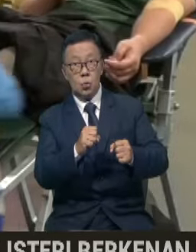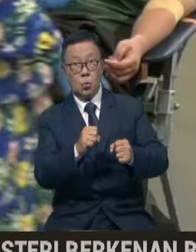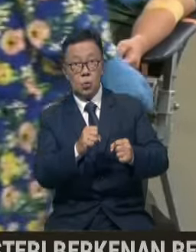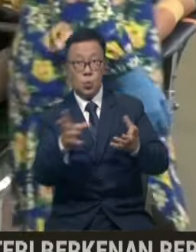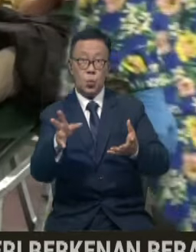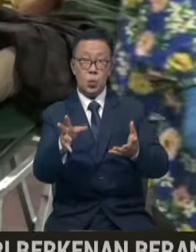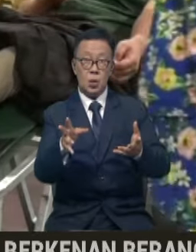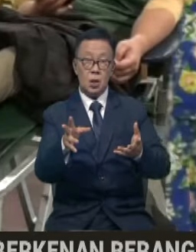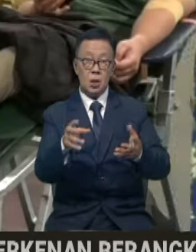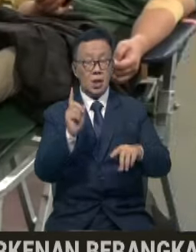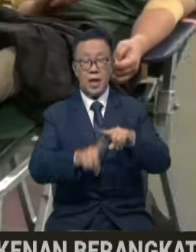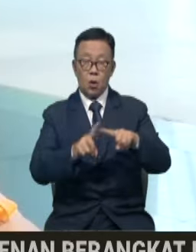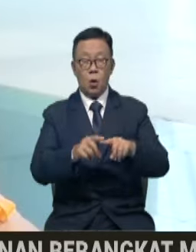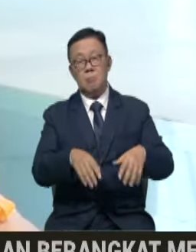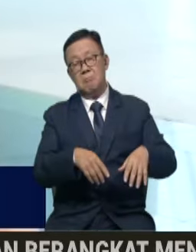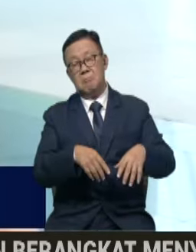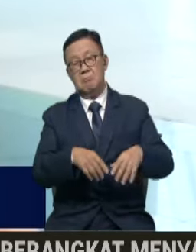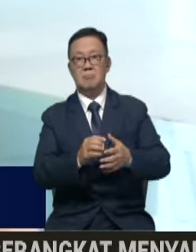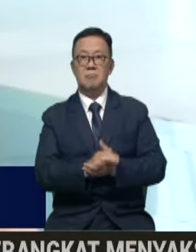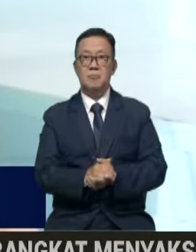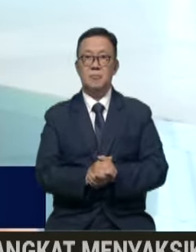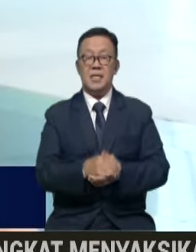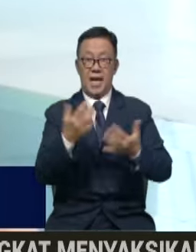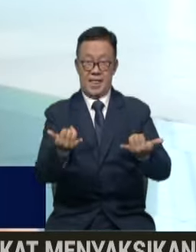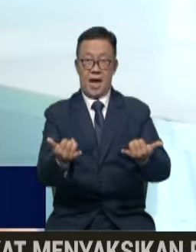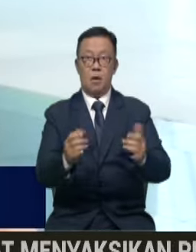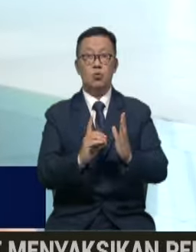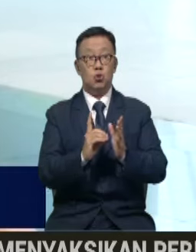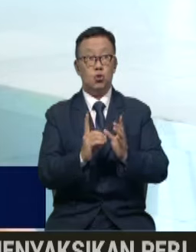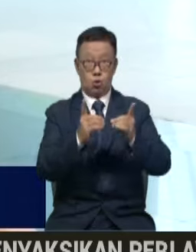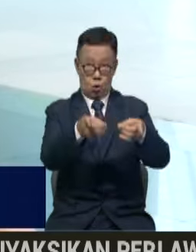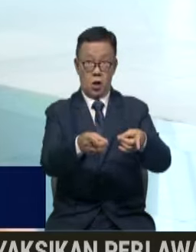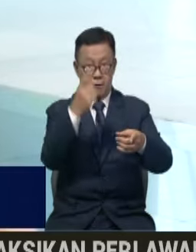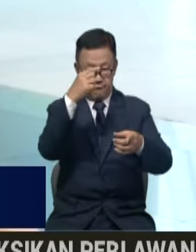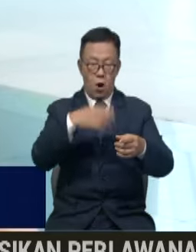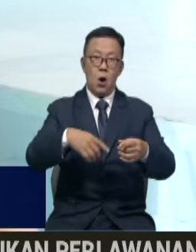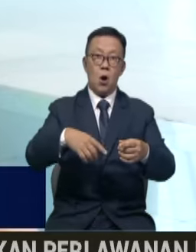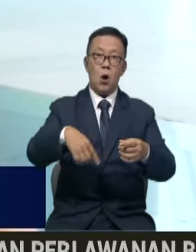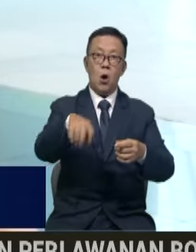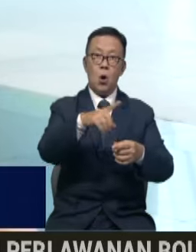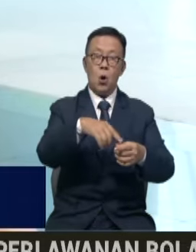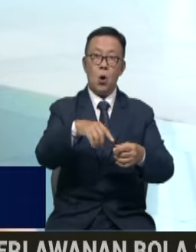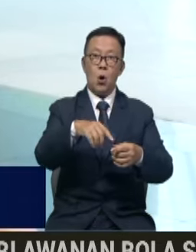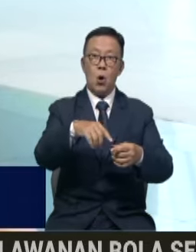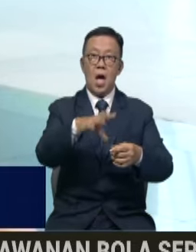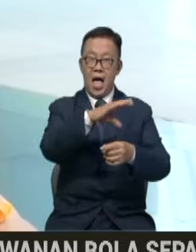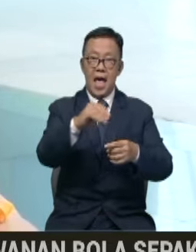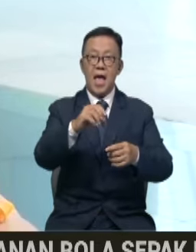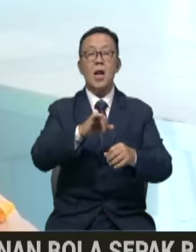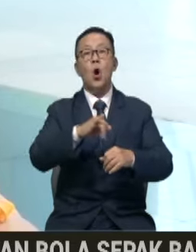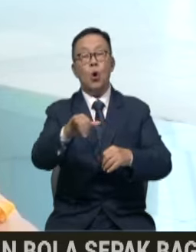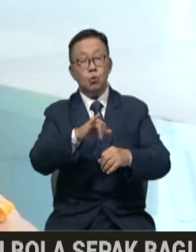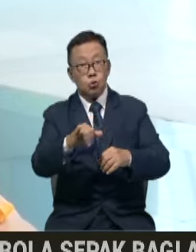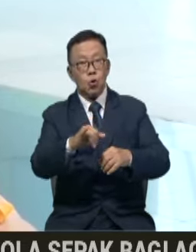pass the time untuk menderma lah. Donation ni kan untuk ada kepentingan untuk kita ni lah juga. Ya, selain untuk kita ni, Tani juga